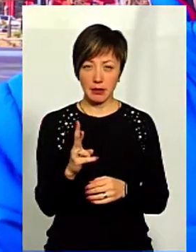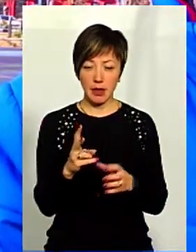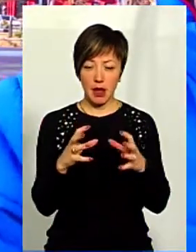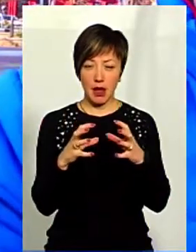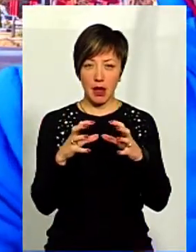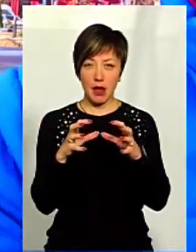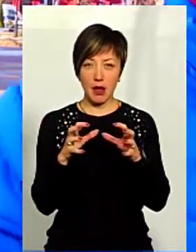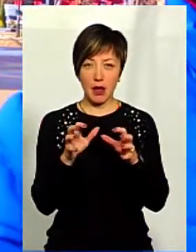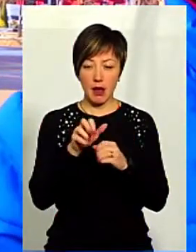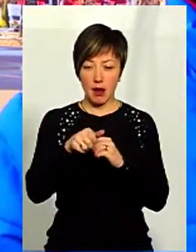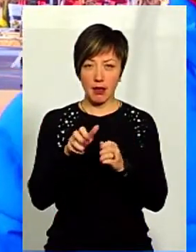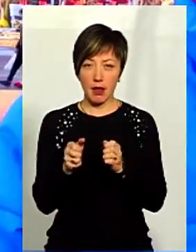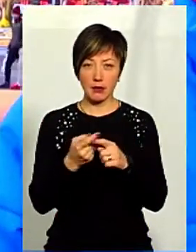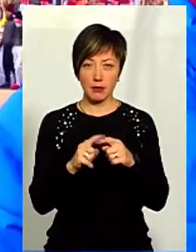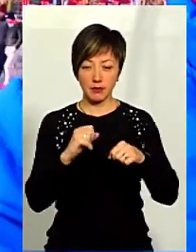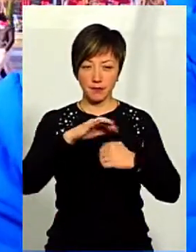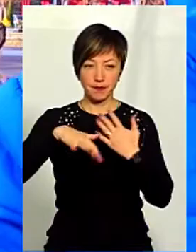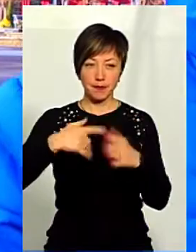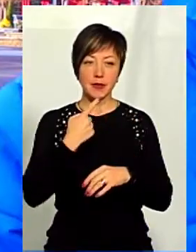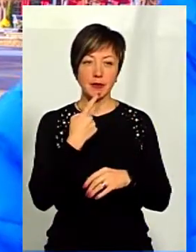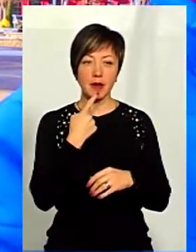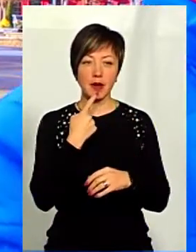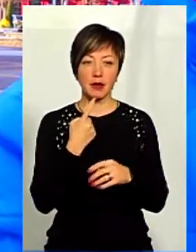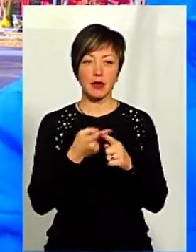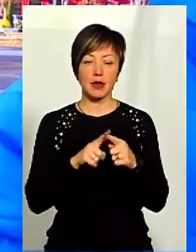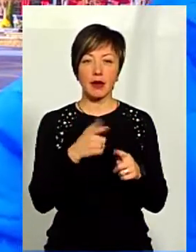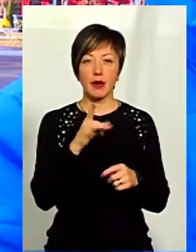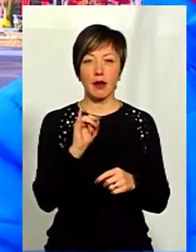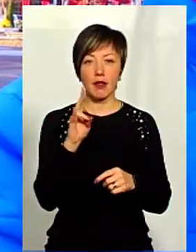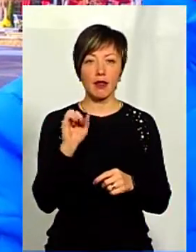разом переброджує, набирає смаку гранату і виходить ось такий, наприклад,